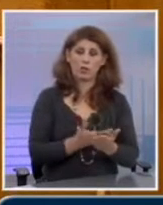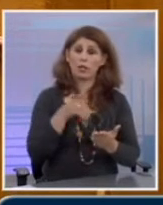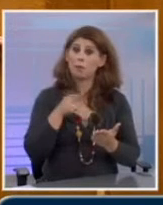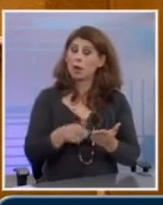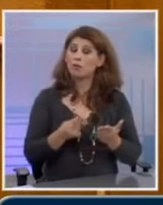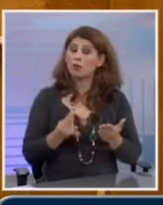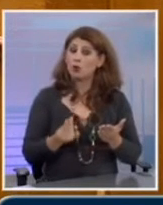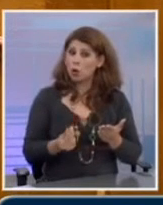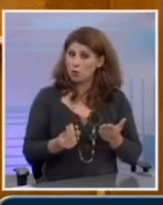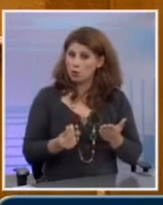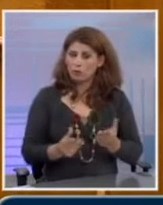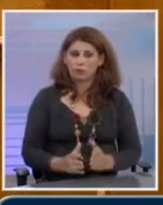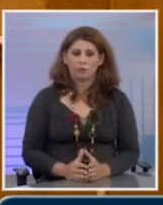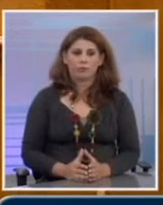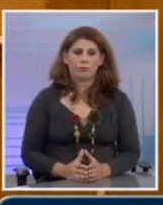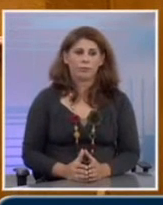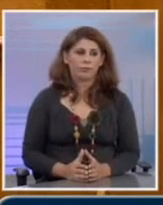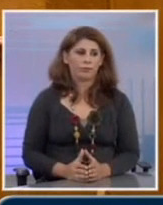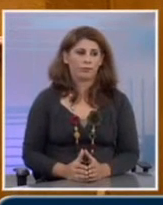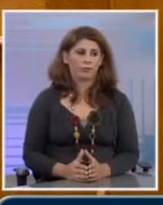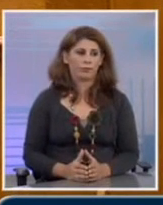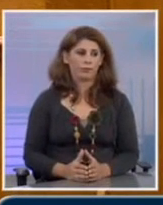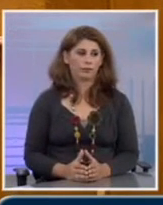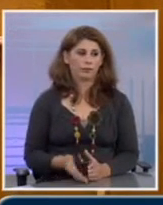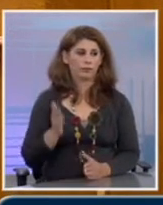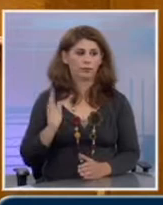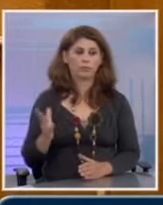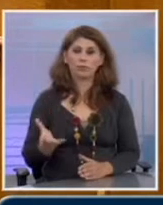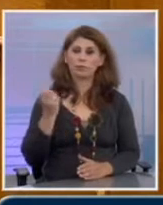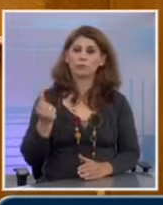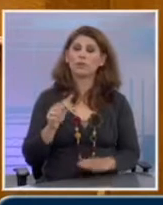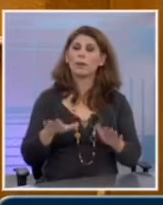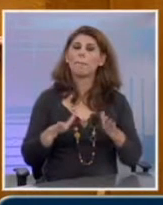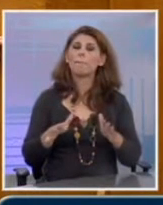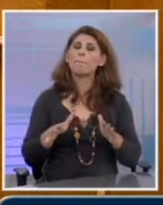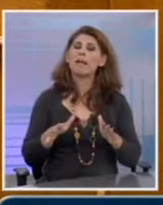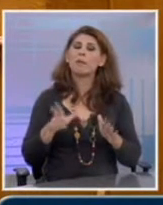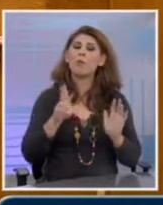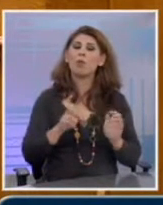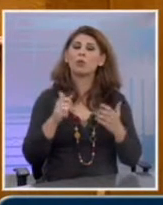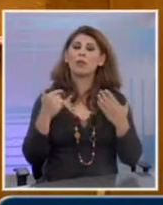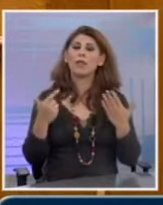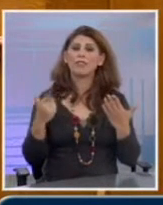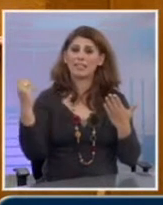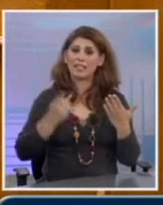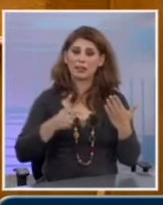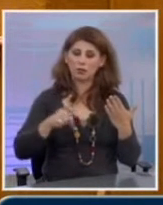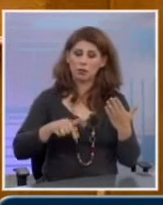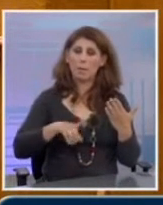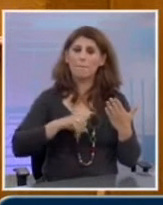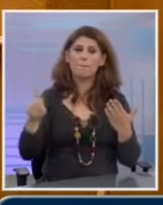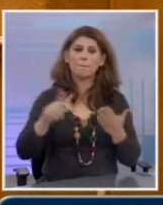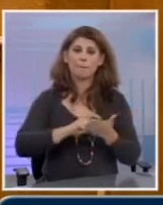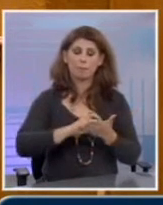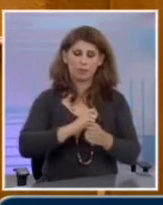τον τρόπο μπορέσαμε να διασφαλίσουμε ότι περίπου το 87% των σημερινών μη